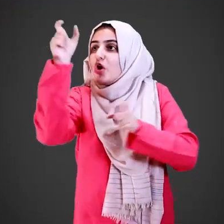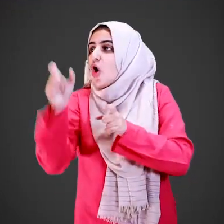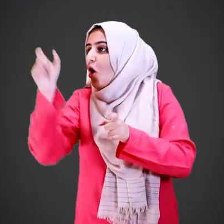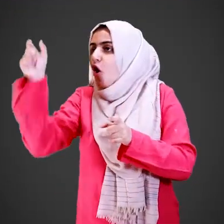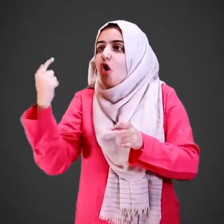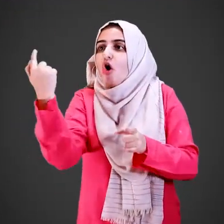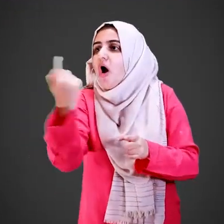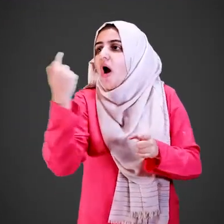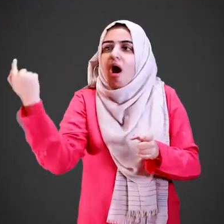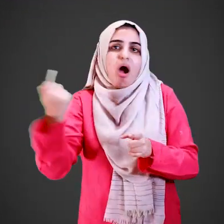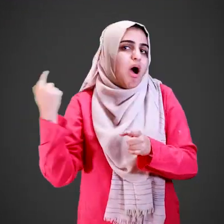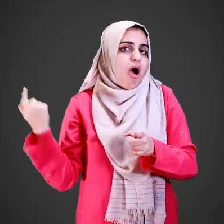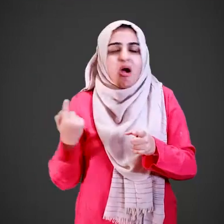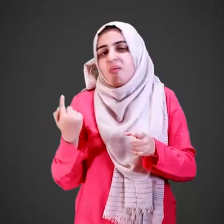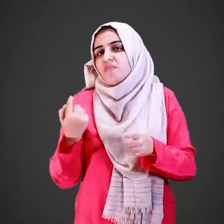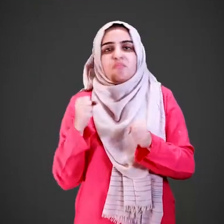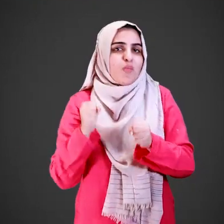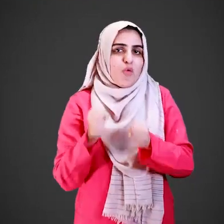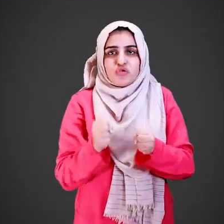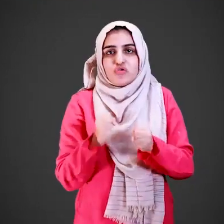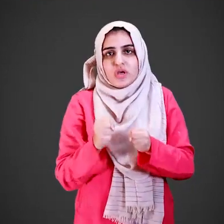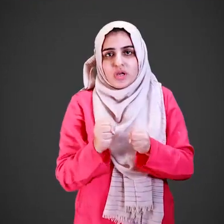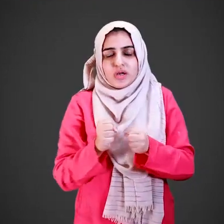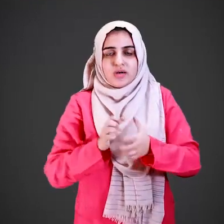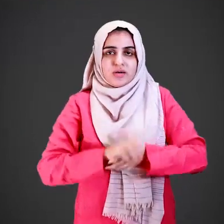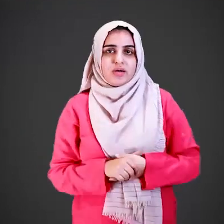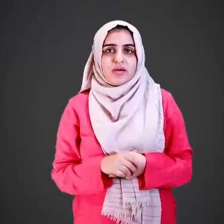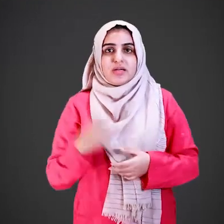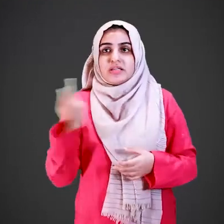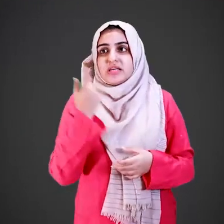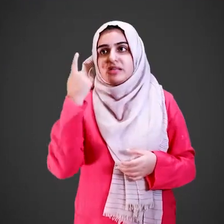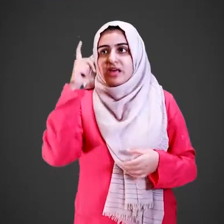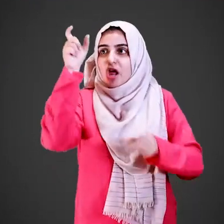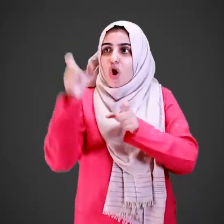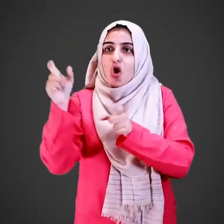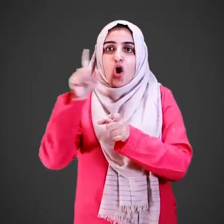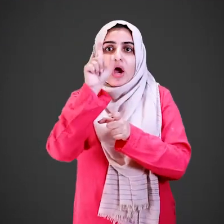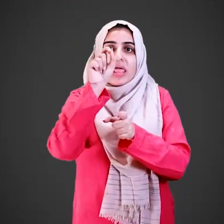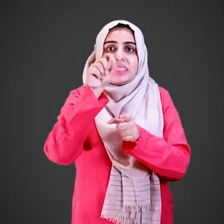जो टोटल हमारे पास सम आता है, उसको किसी भी मुल्क का जीडीपी कहा जाता है।